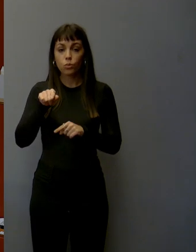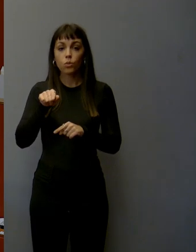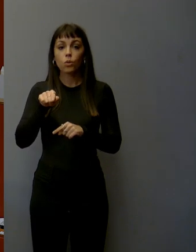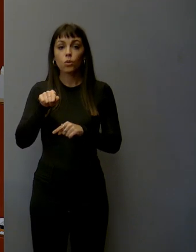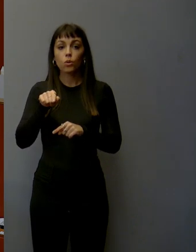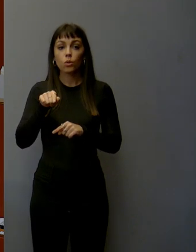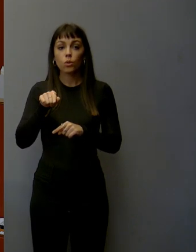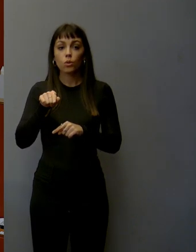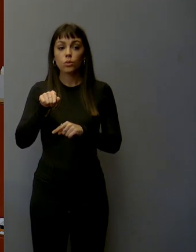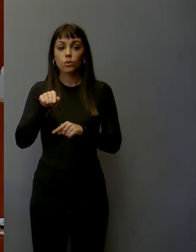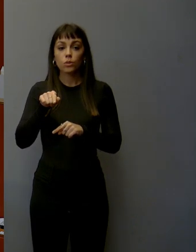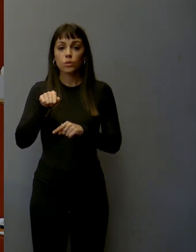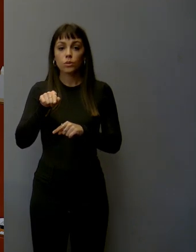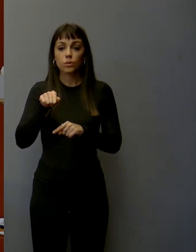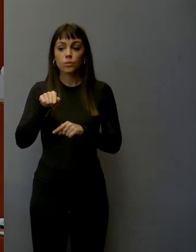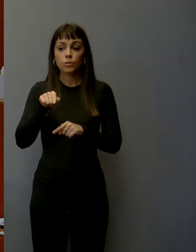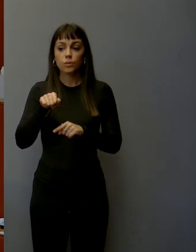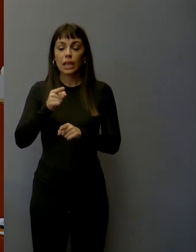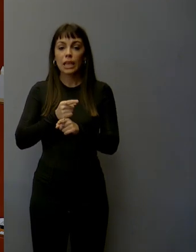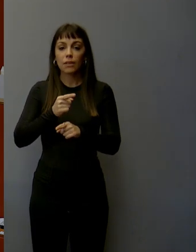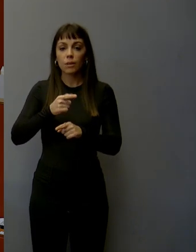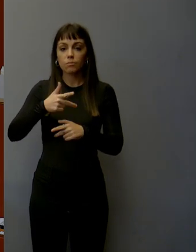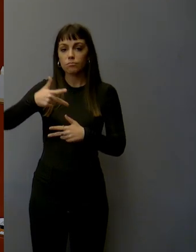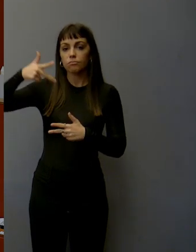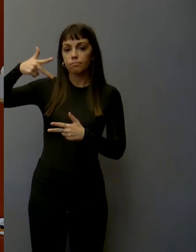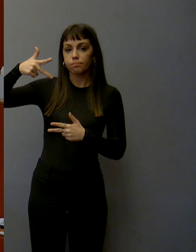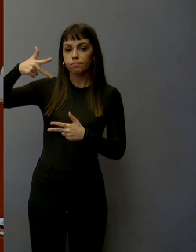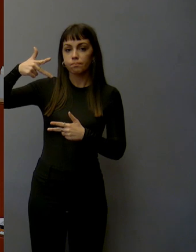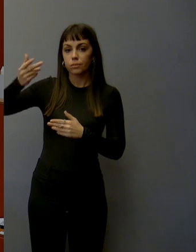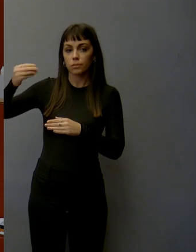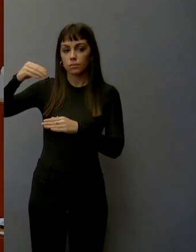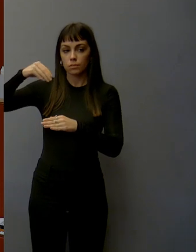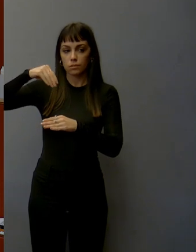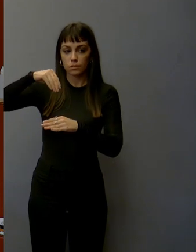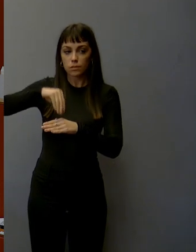di aggiungere telecamere proprio per contrastare il fenomeno di